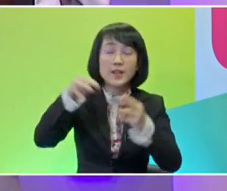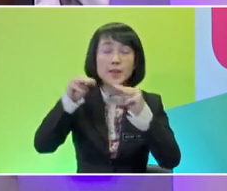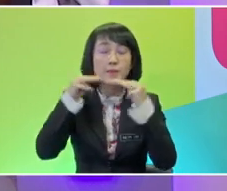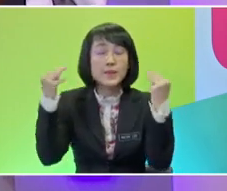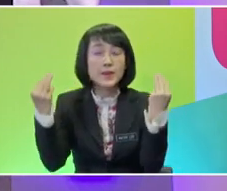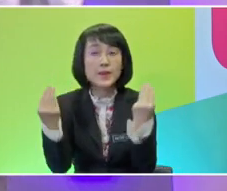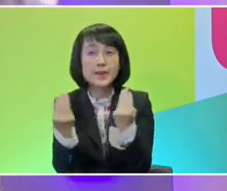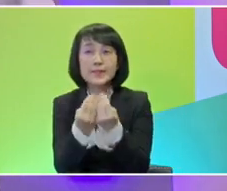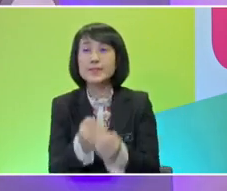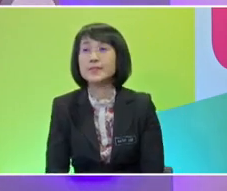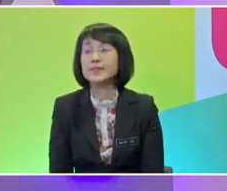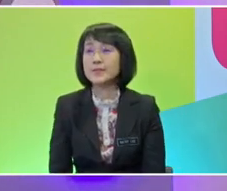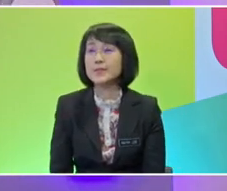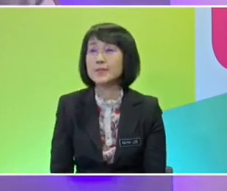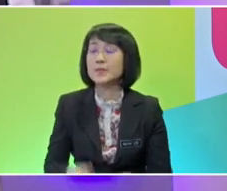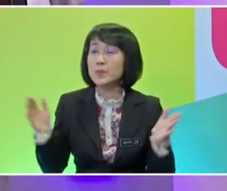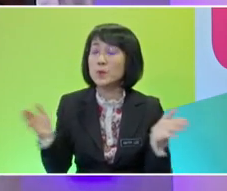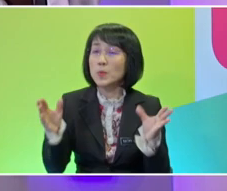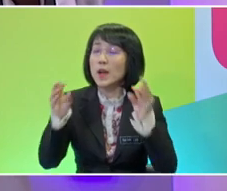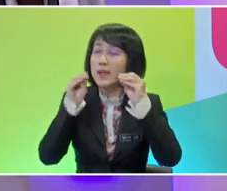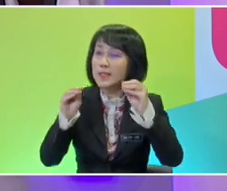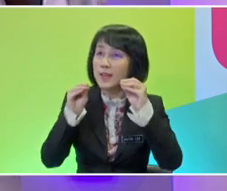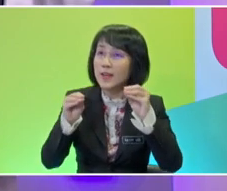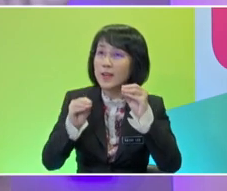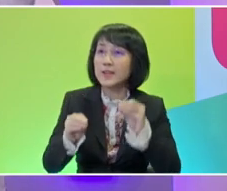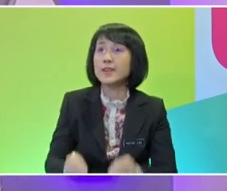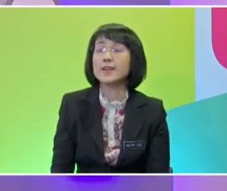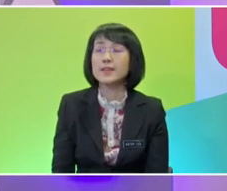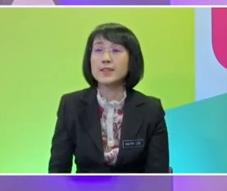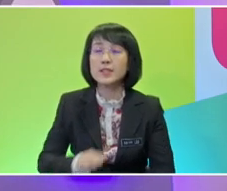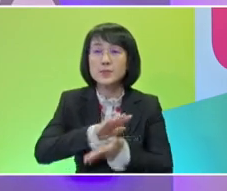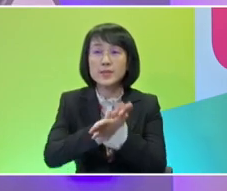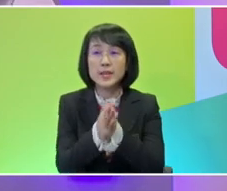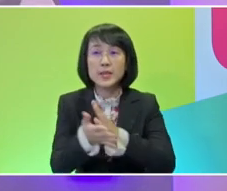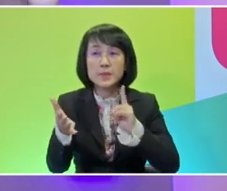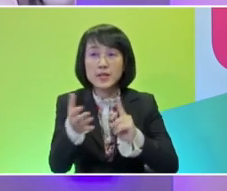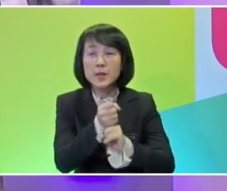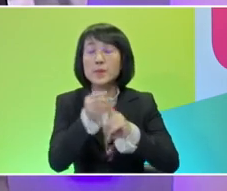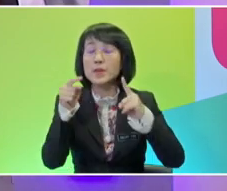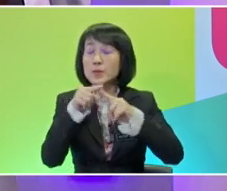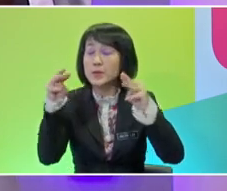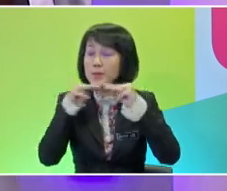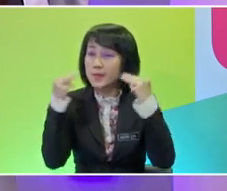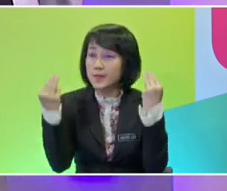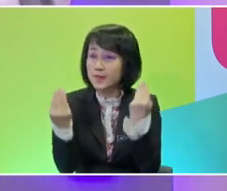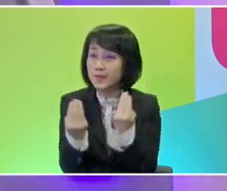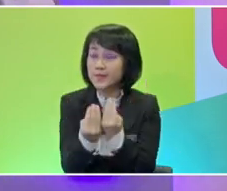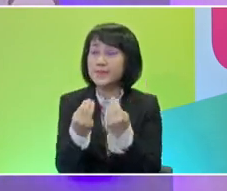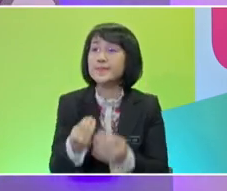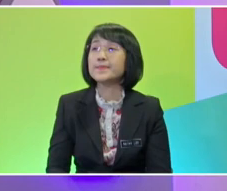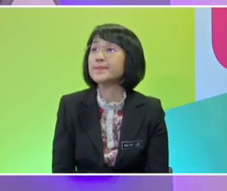memupuk ajaran tertentu supaya ingin menjadi dogma kepada masyarakat dalam nama dan